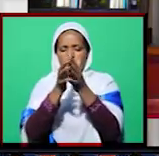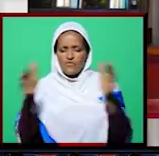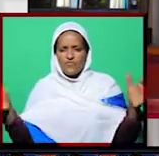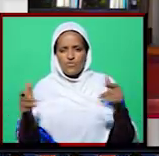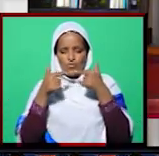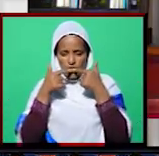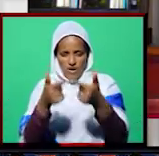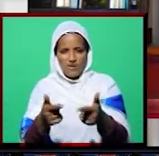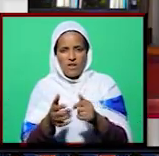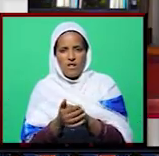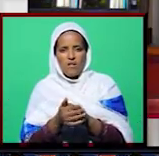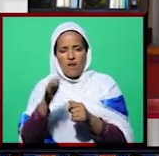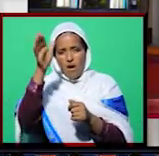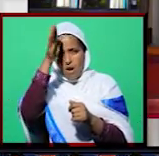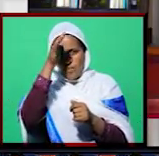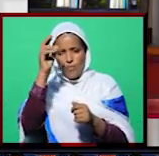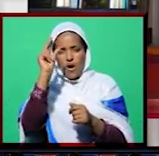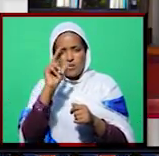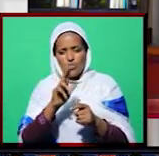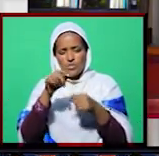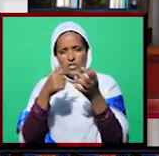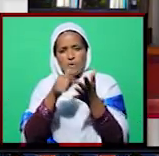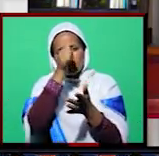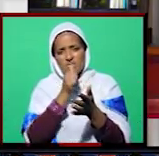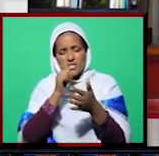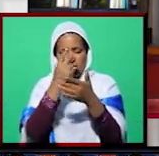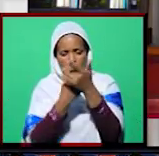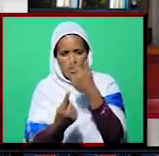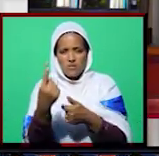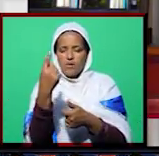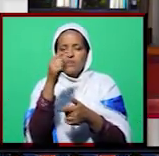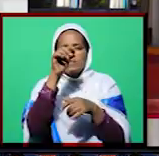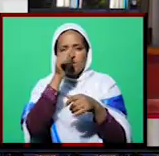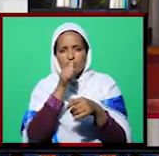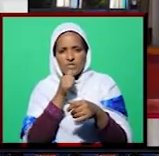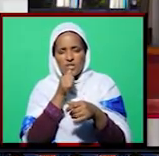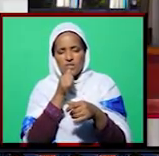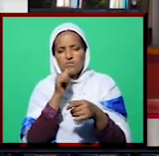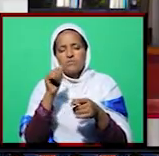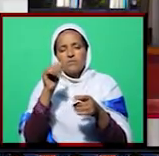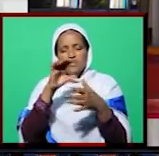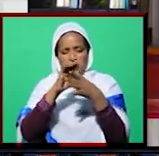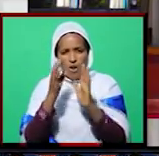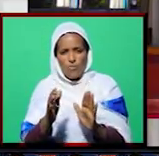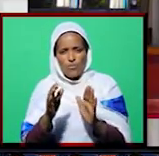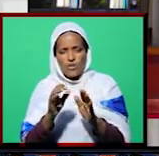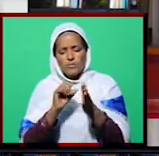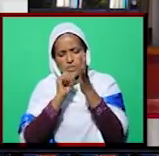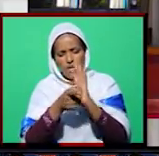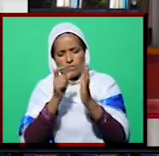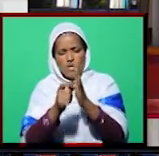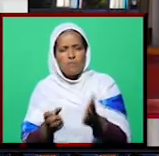አጉልቶ አስፍቶ ነው የሚጽፈው። አባ ሕርያቆስ ስለ ምስጢረ ሥላሴና ስለ ምስጢረ ሥጋዌ ያልጠቀሰው